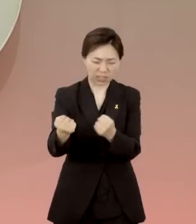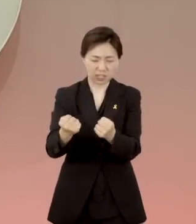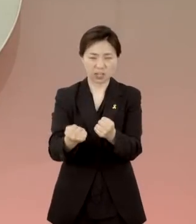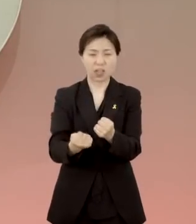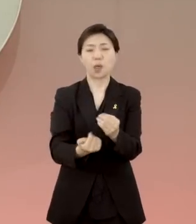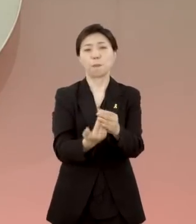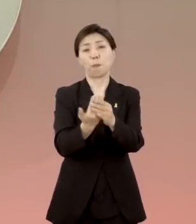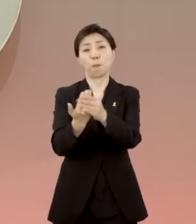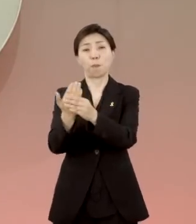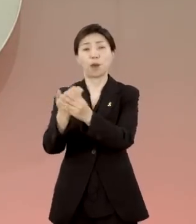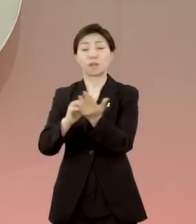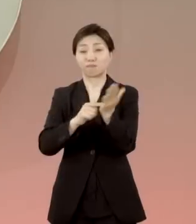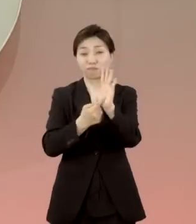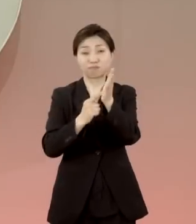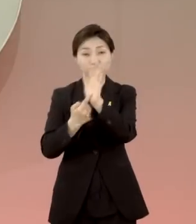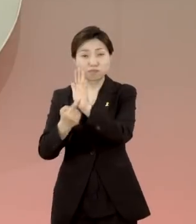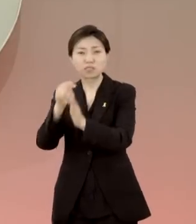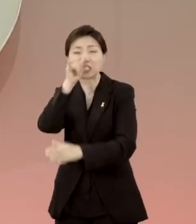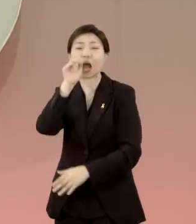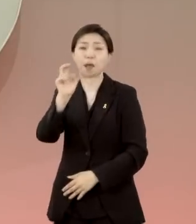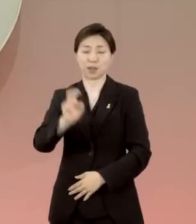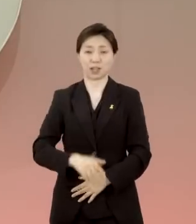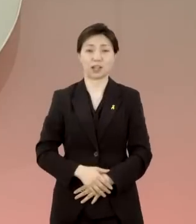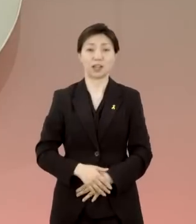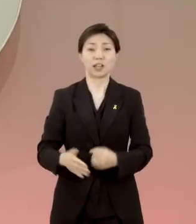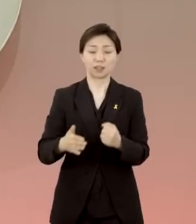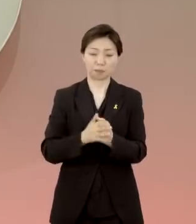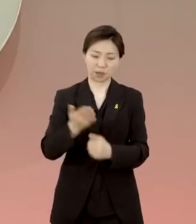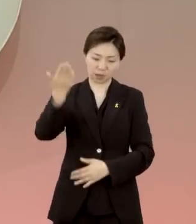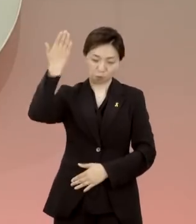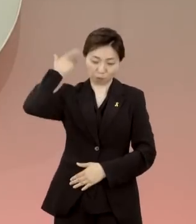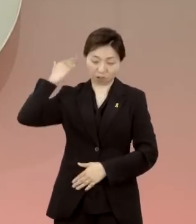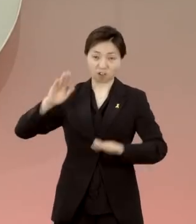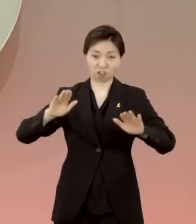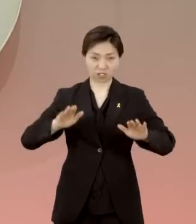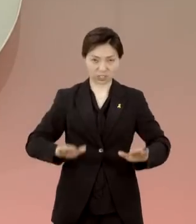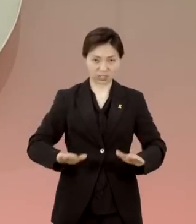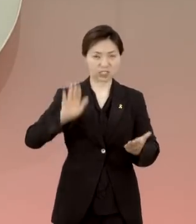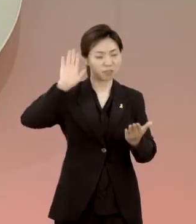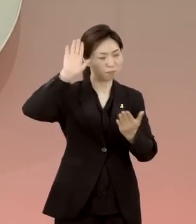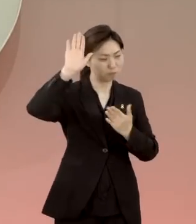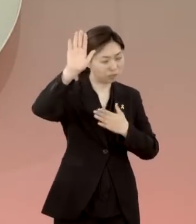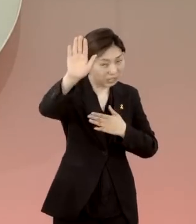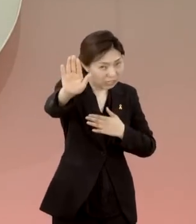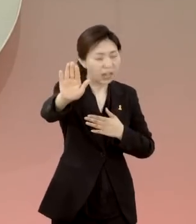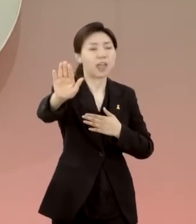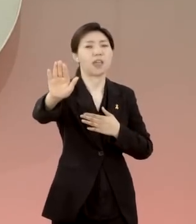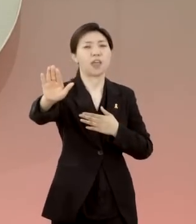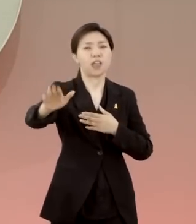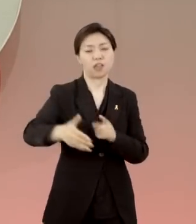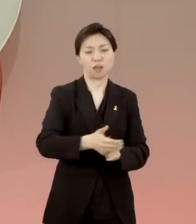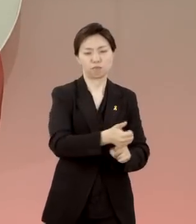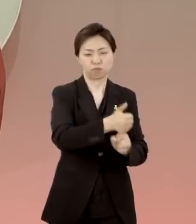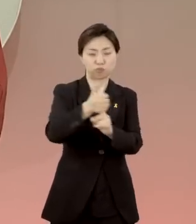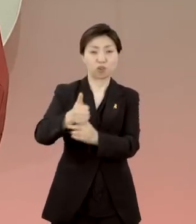출현하신다 그래서 과거 현재 미래 모든 부처님 해서